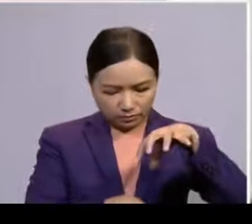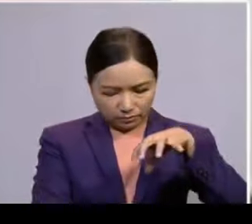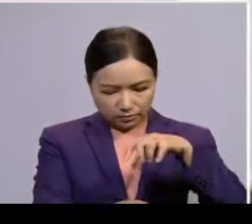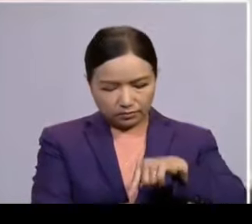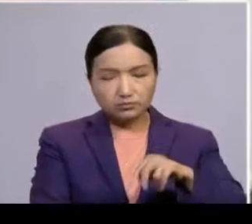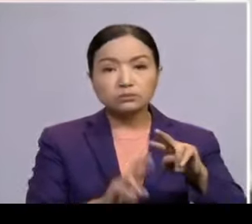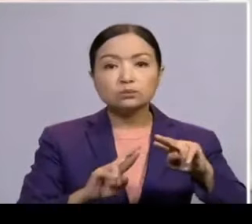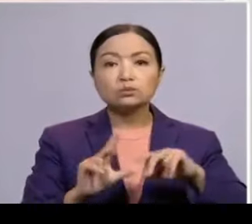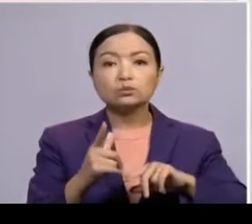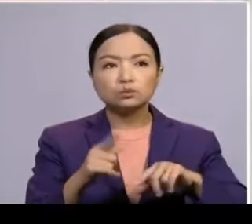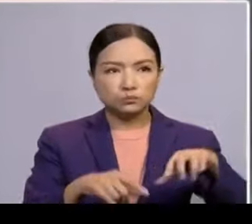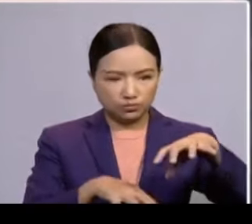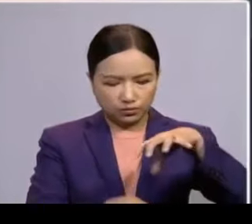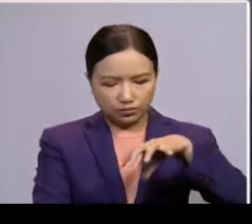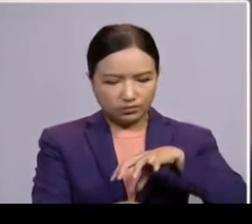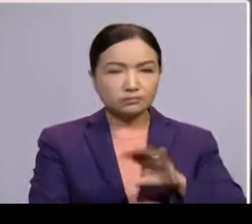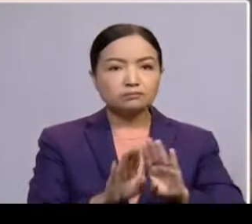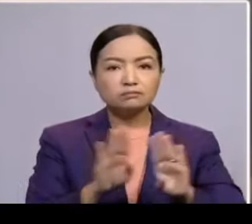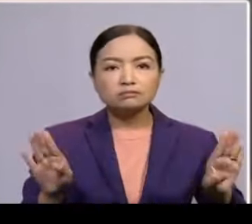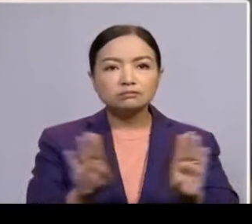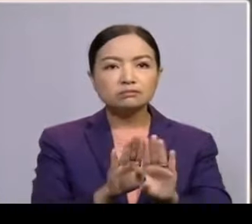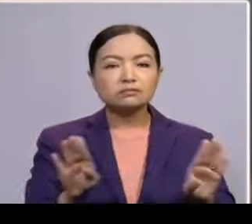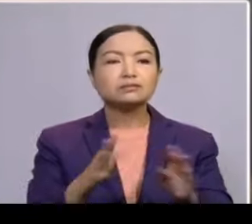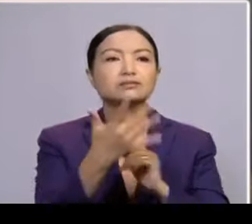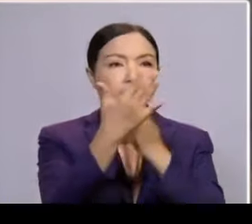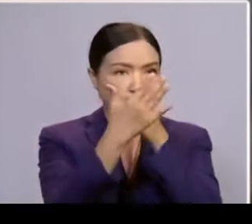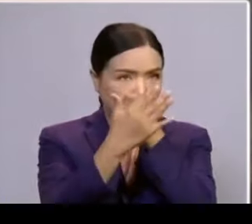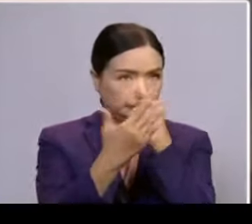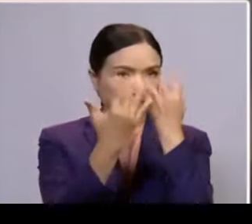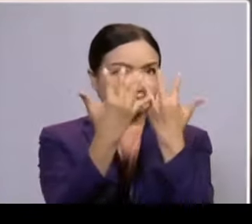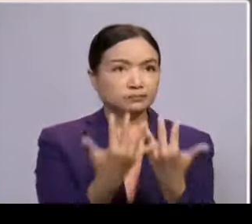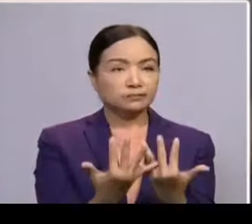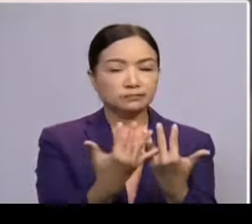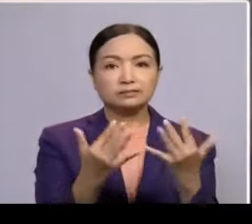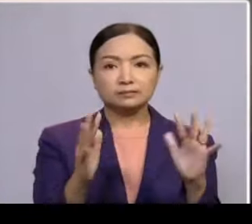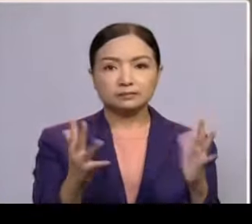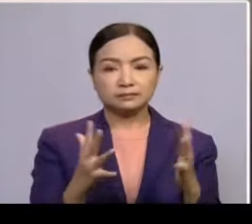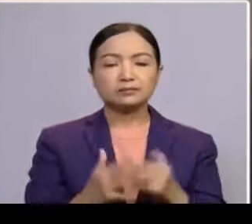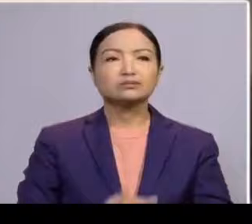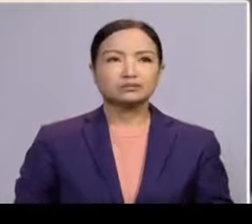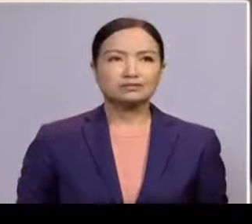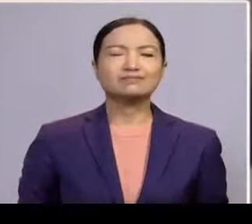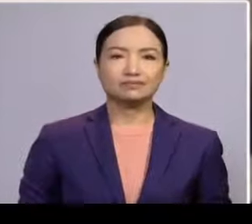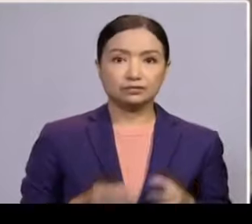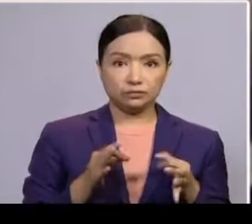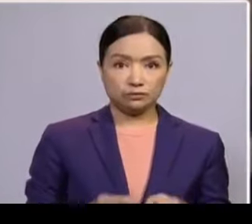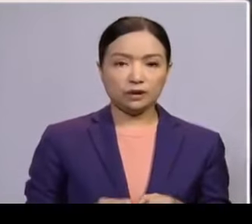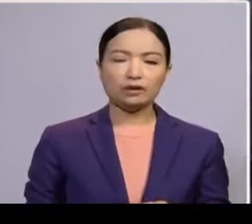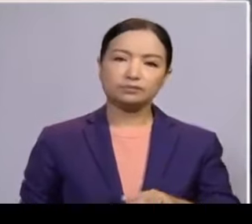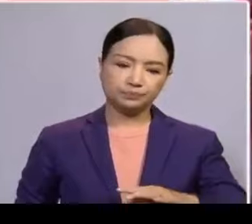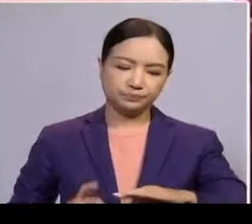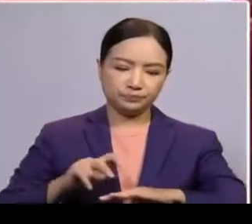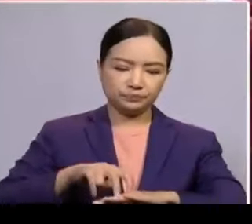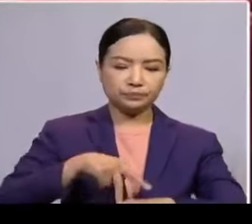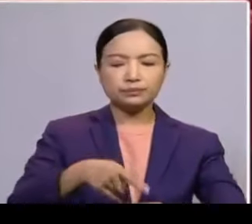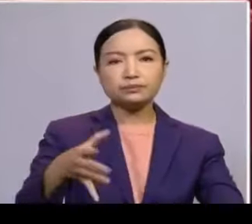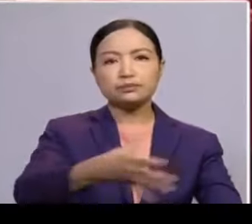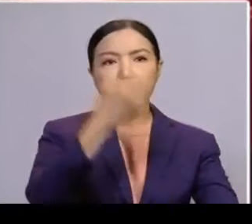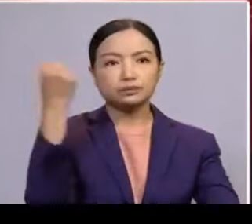เป็นพื้นที่เปิดไม่มีประตูกระจกหรือว่าไม่มีลูกกรงปิดนะคะดังนั้นก็เลยตัดสินใจลงมือก่อนเหตุ